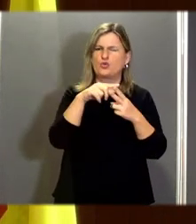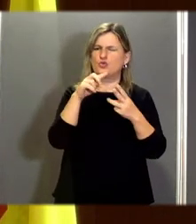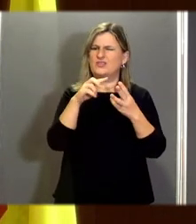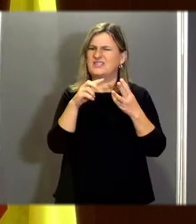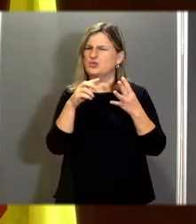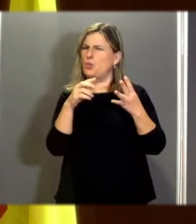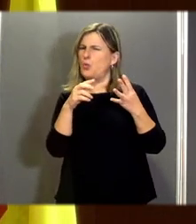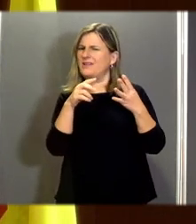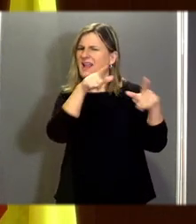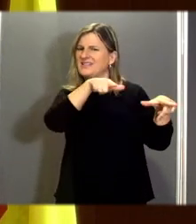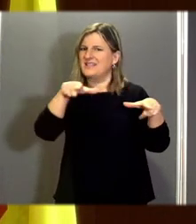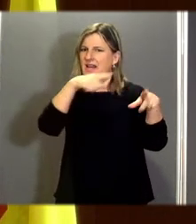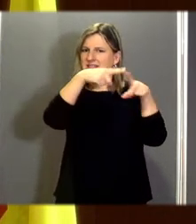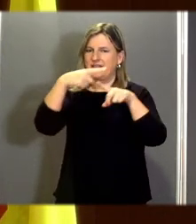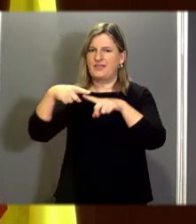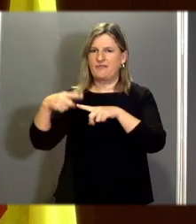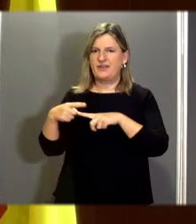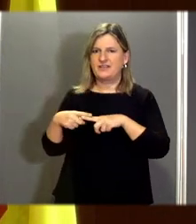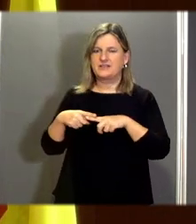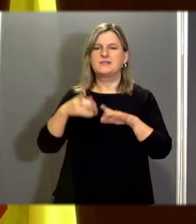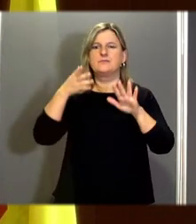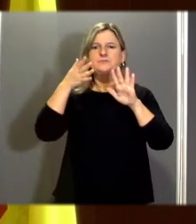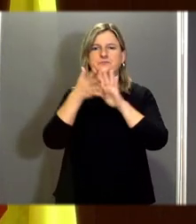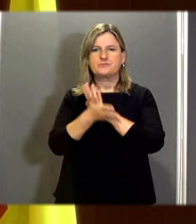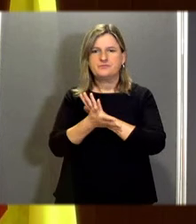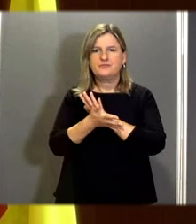4 sales diferents i, per tant,